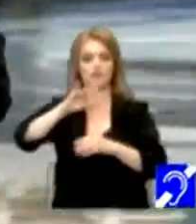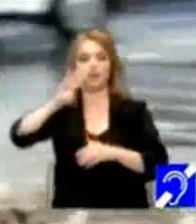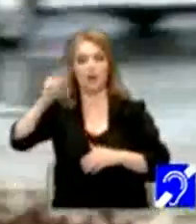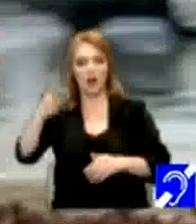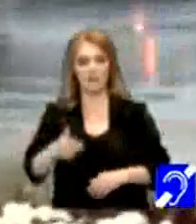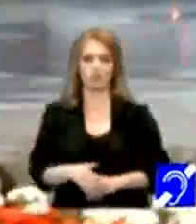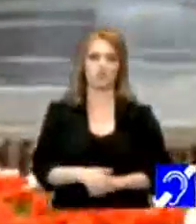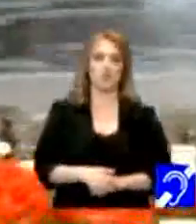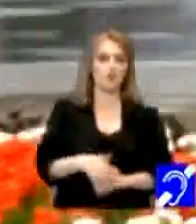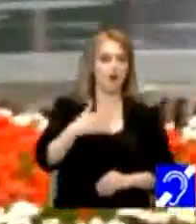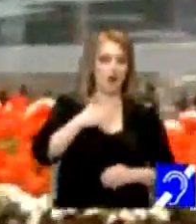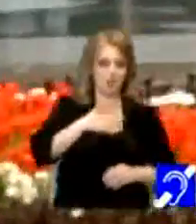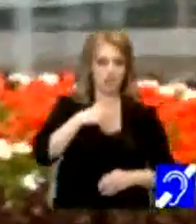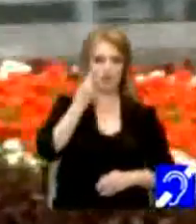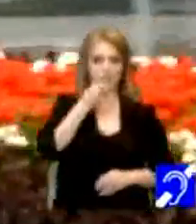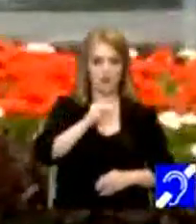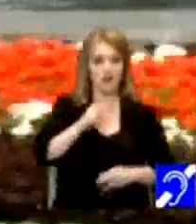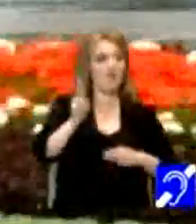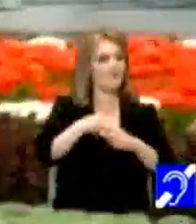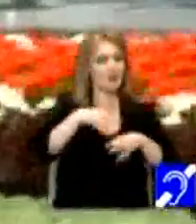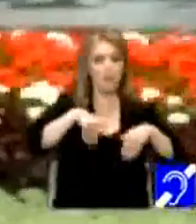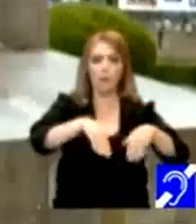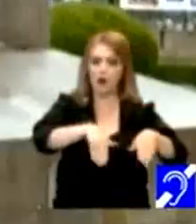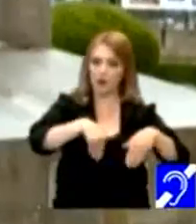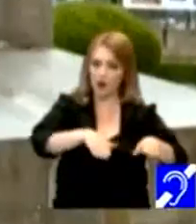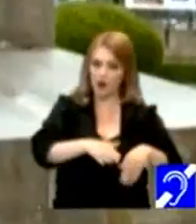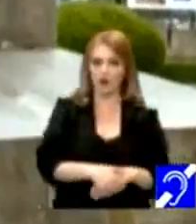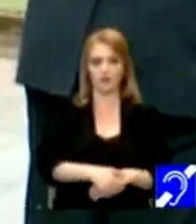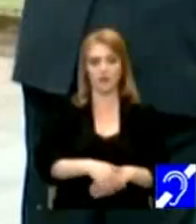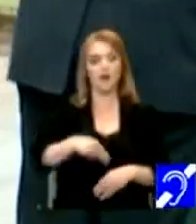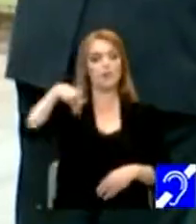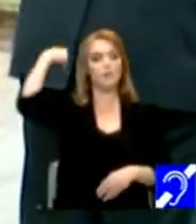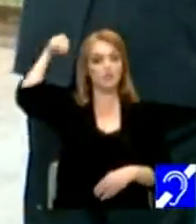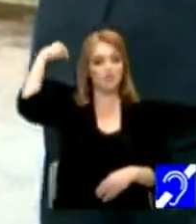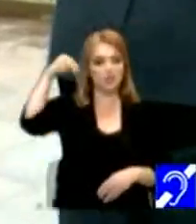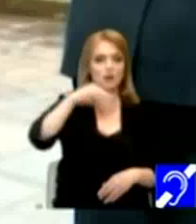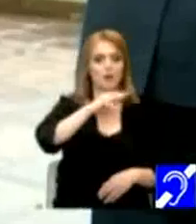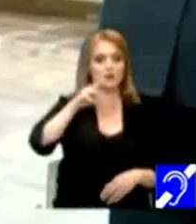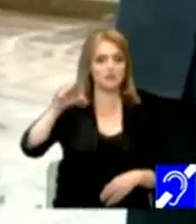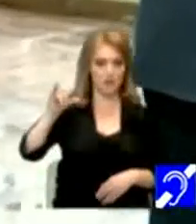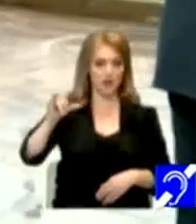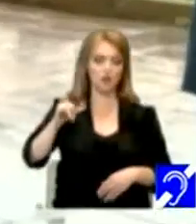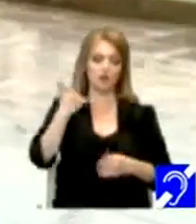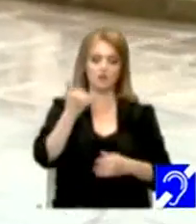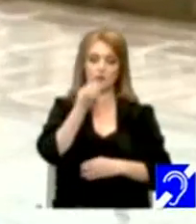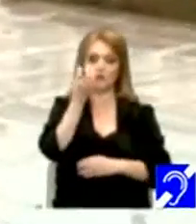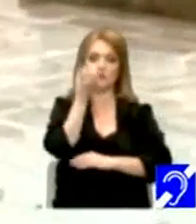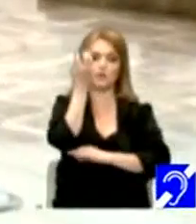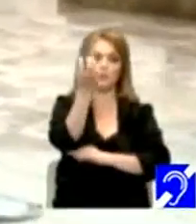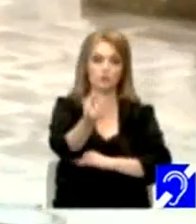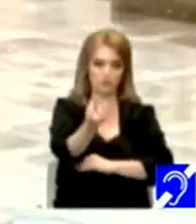cu multă pioșenie, președintele Maia Sandu a depus dis de dimineață flori la monumentul lui Ștefan cel Mare din